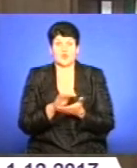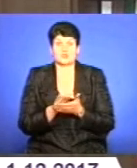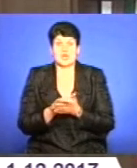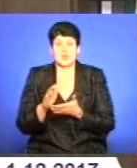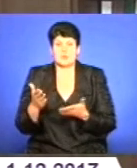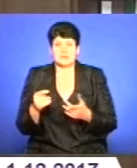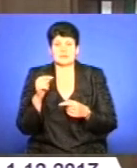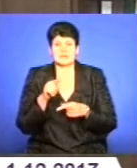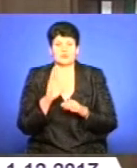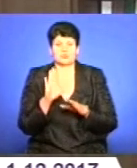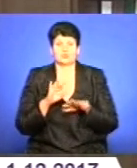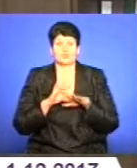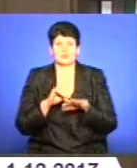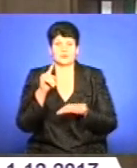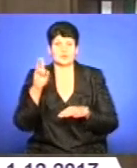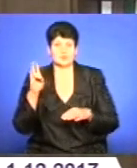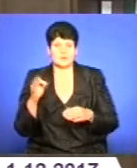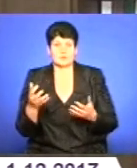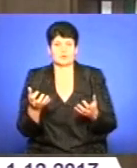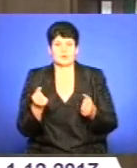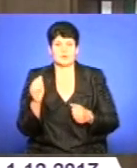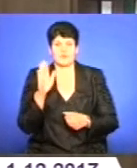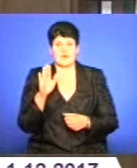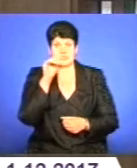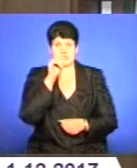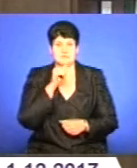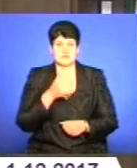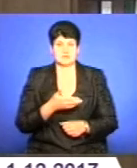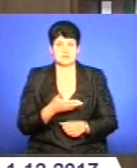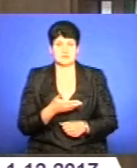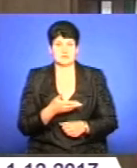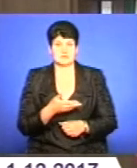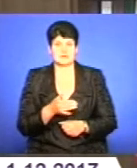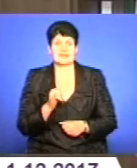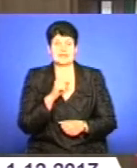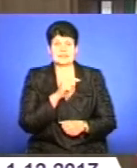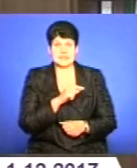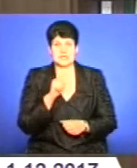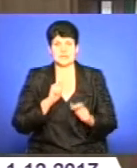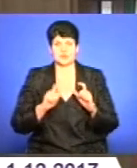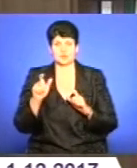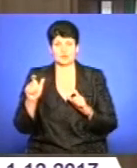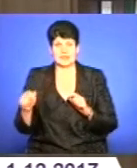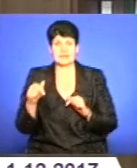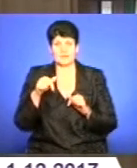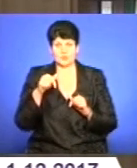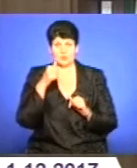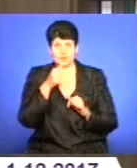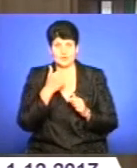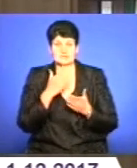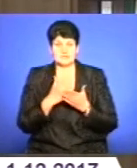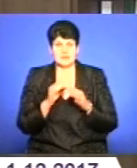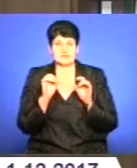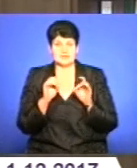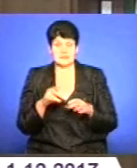буде проведене зовнішнє незалежне оцінювання, ми отримали в вересні місяці. І ті студенти, які цього року мали би